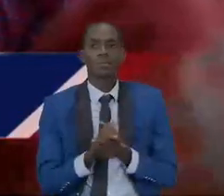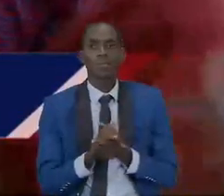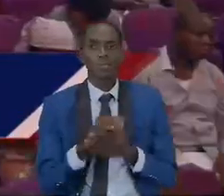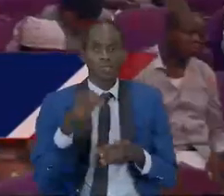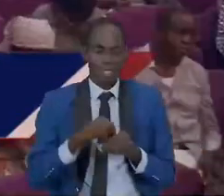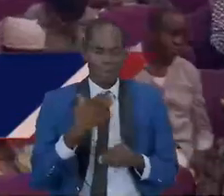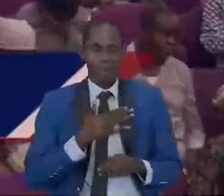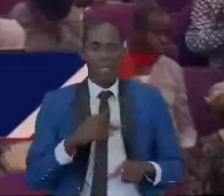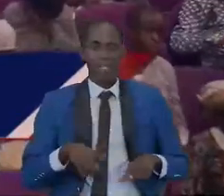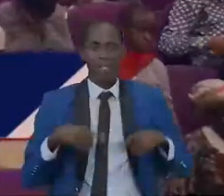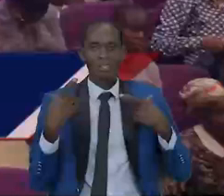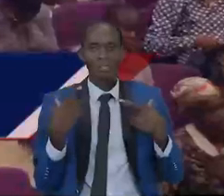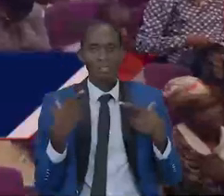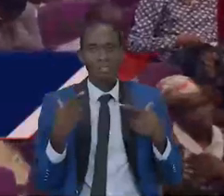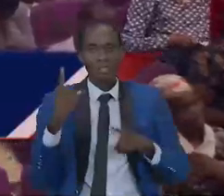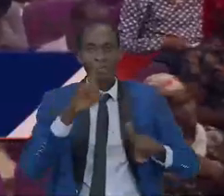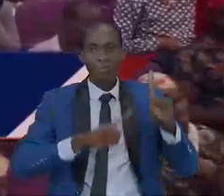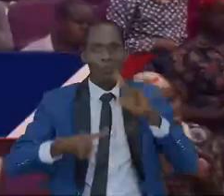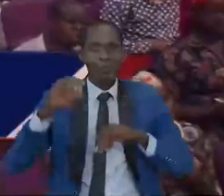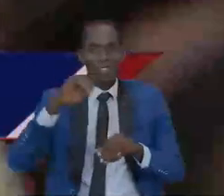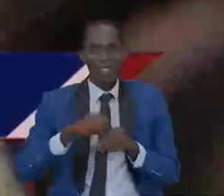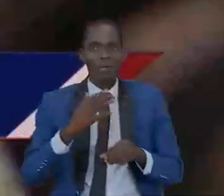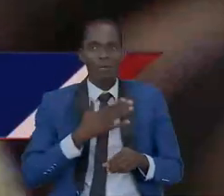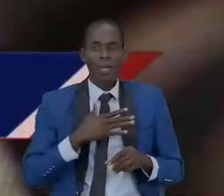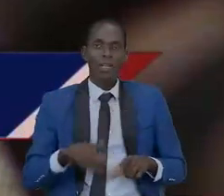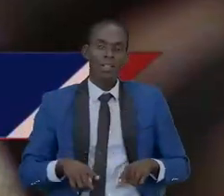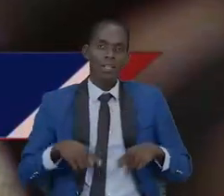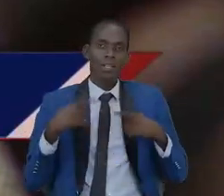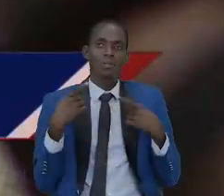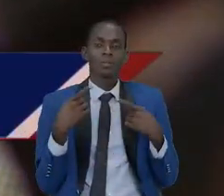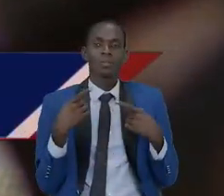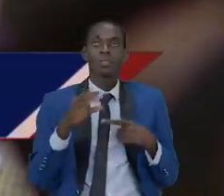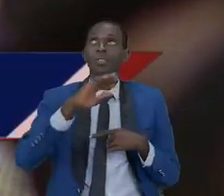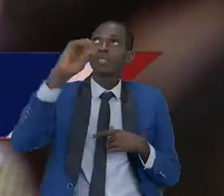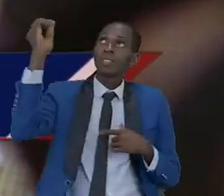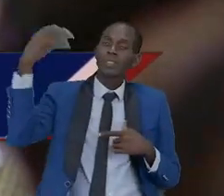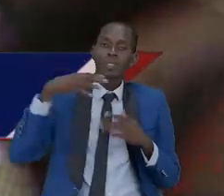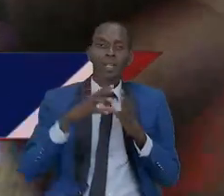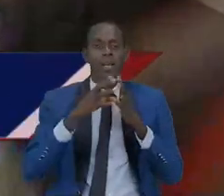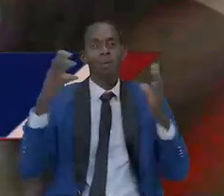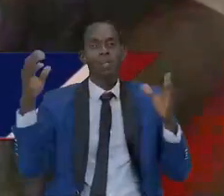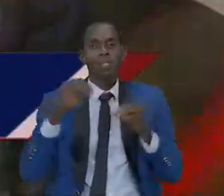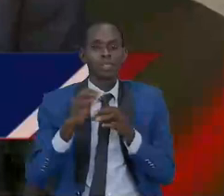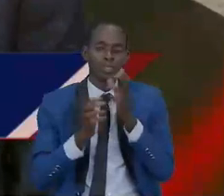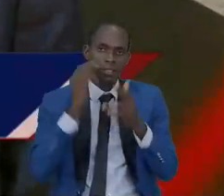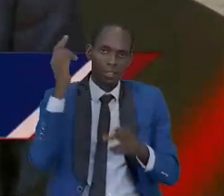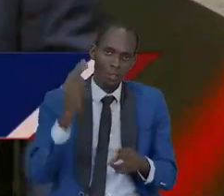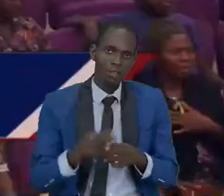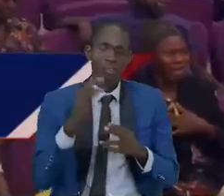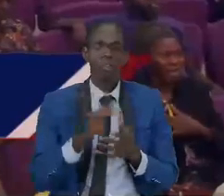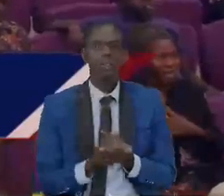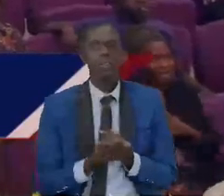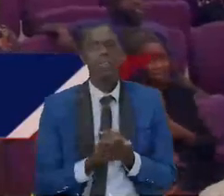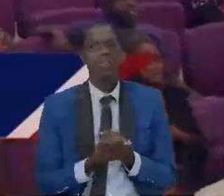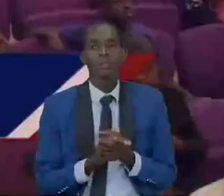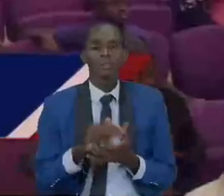vie dans ma vie la grâce abondante au nom de ces